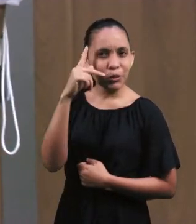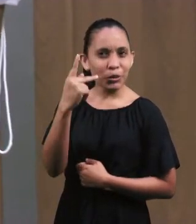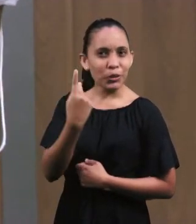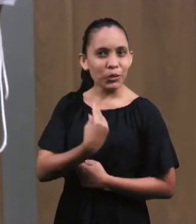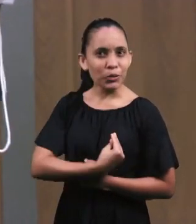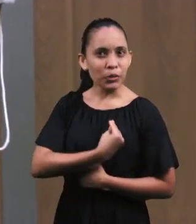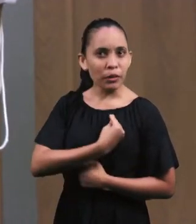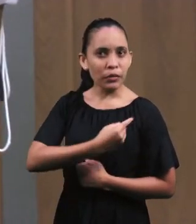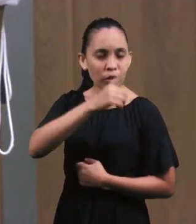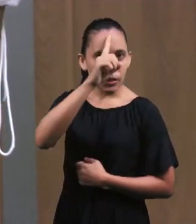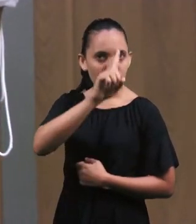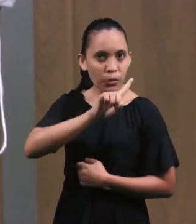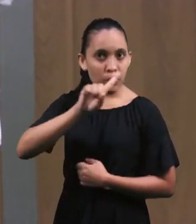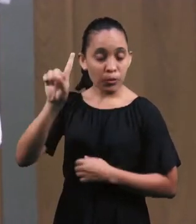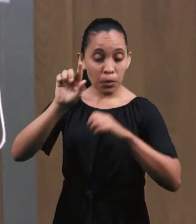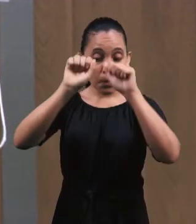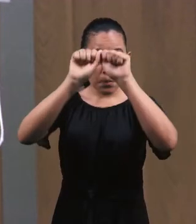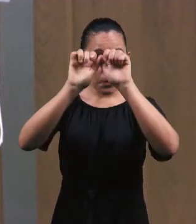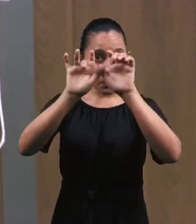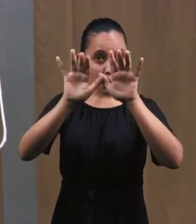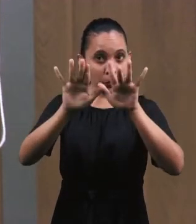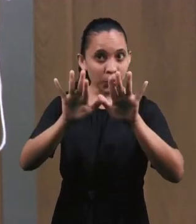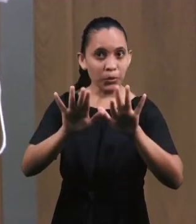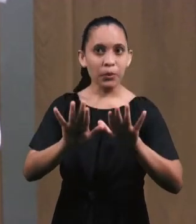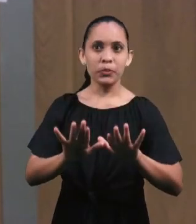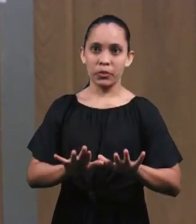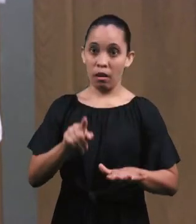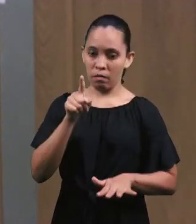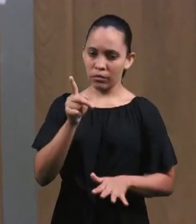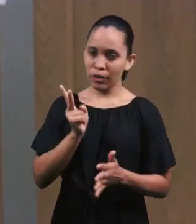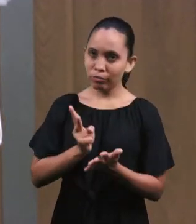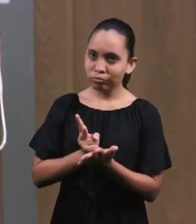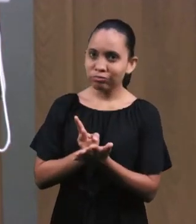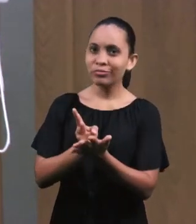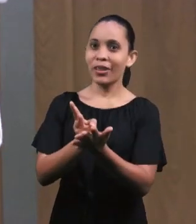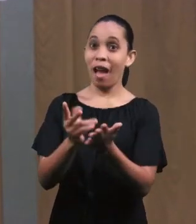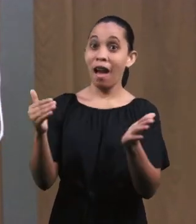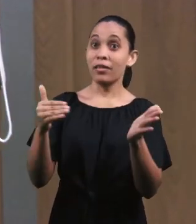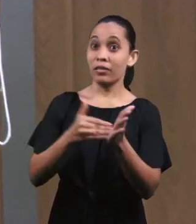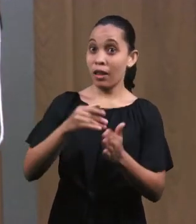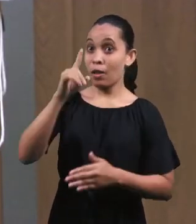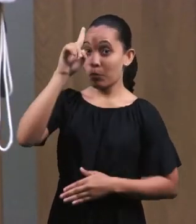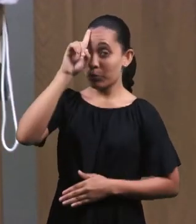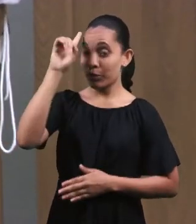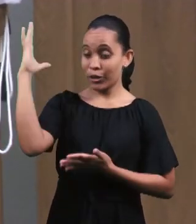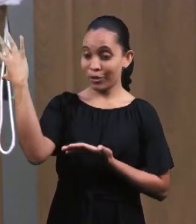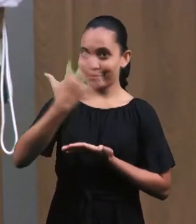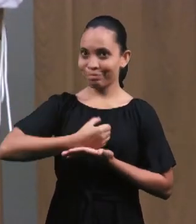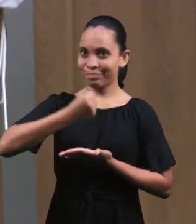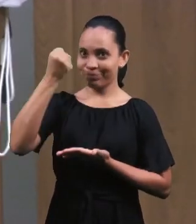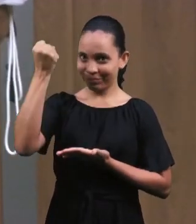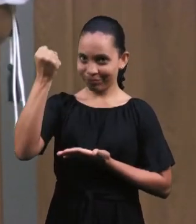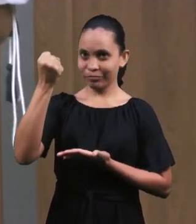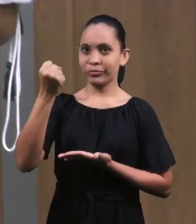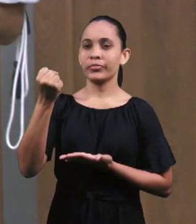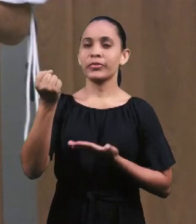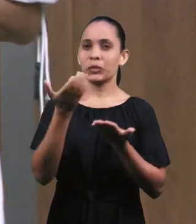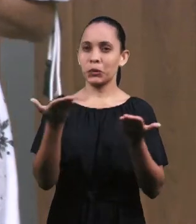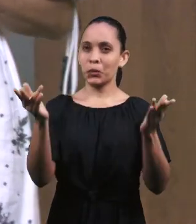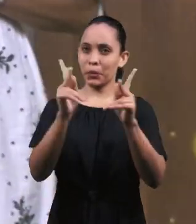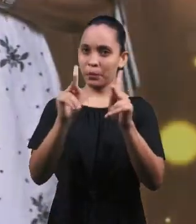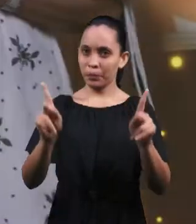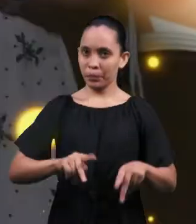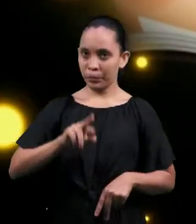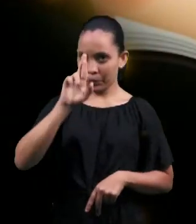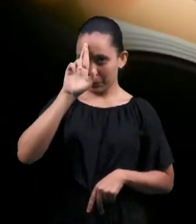pour tous les jours de votre vie et que le Seigneur puisse vous donner une bénédiction et vous conserver jusqu'au jour du retour